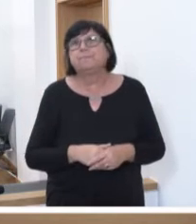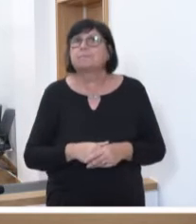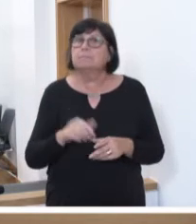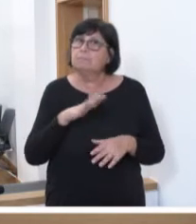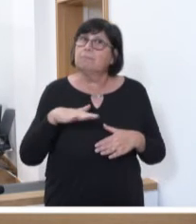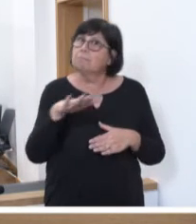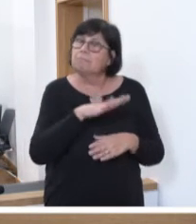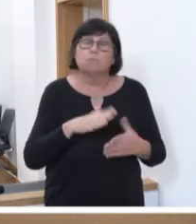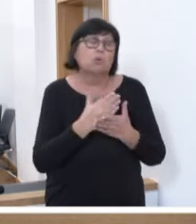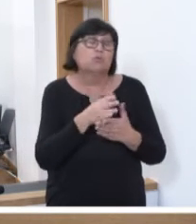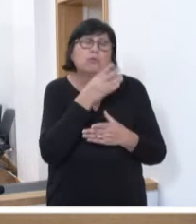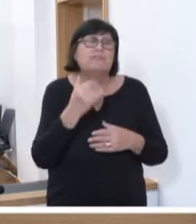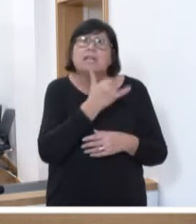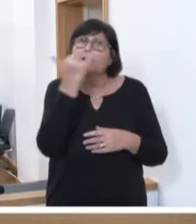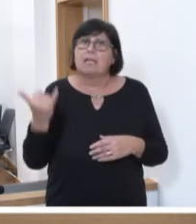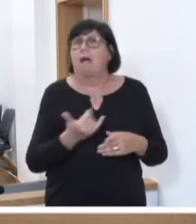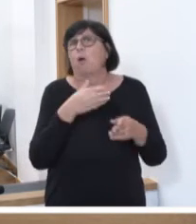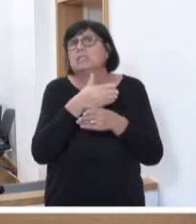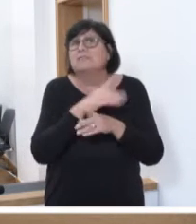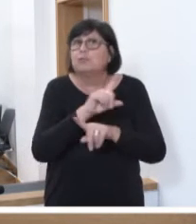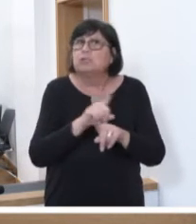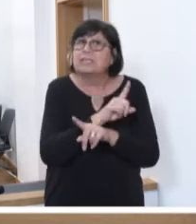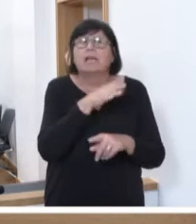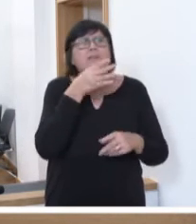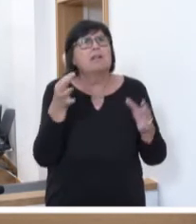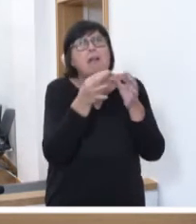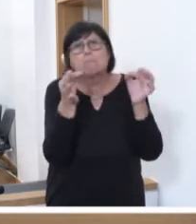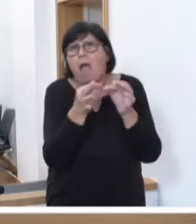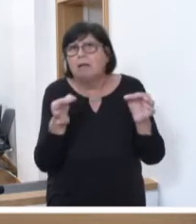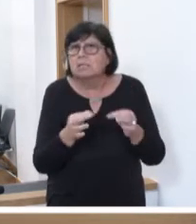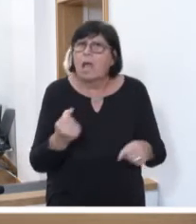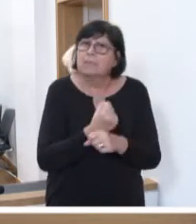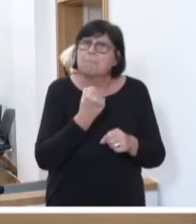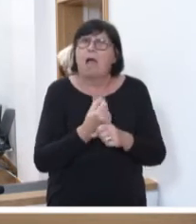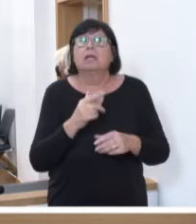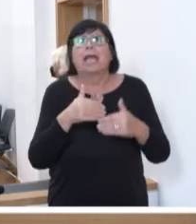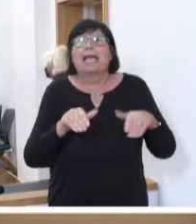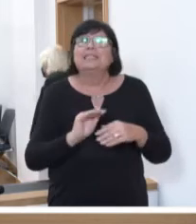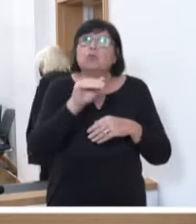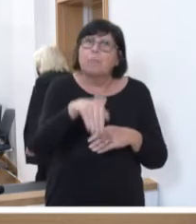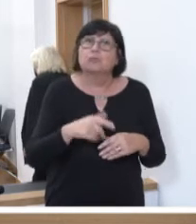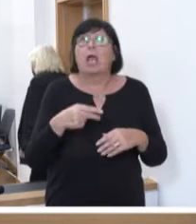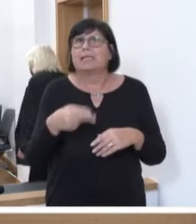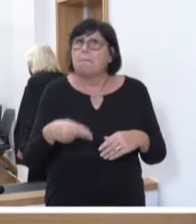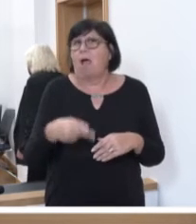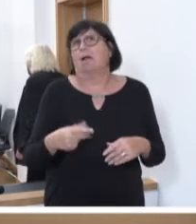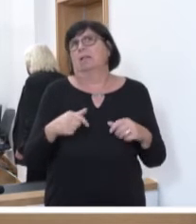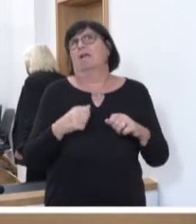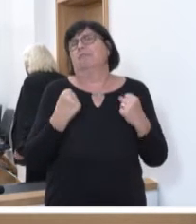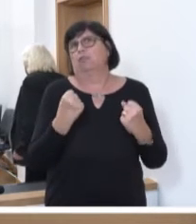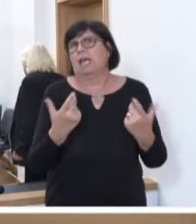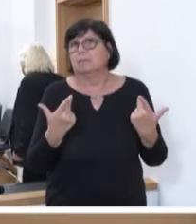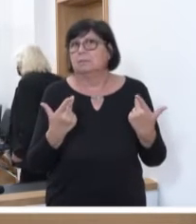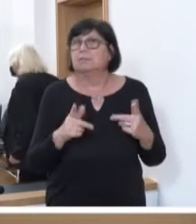Das Land hat bereits seit Jahren und auch in der Zwischenzeit zahlreiche Maßnahmen angestoßen, um die grenzüberschreitenden Bahnverbindungen zu stärken. Die Möglichkeiten